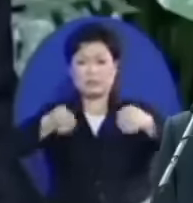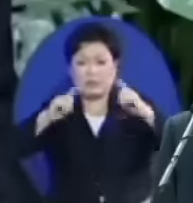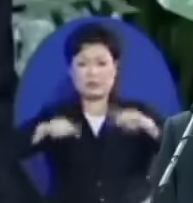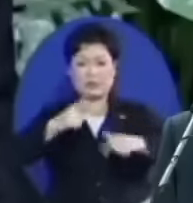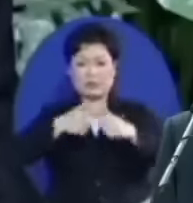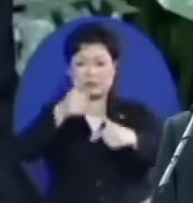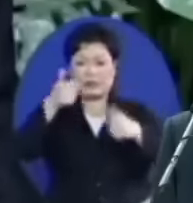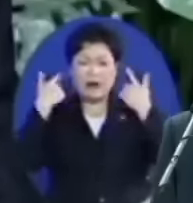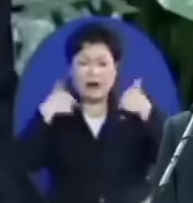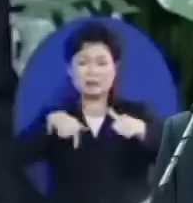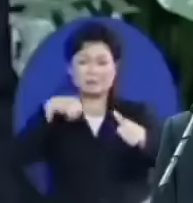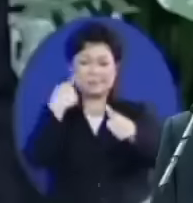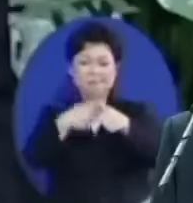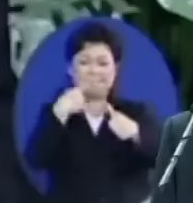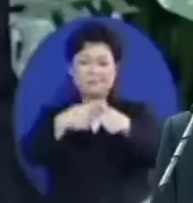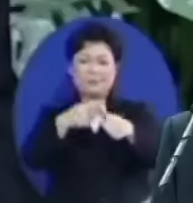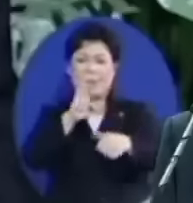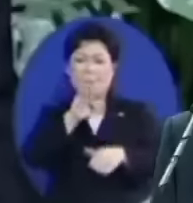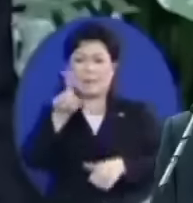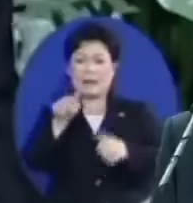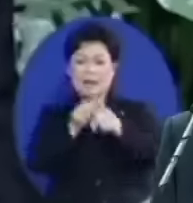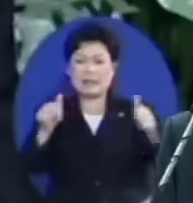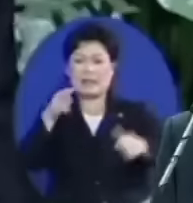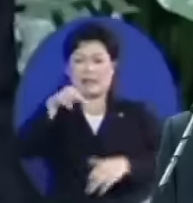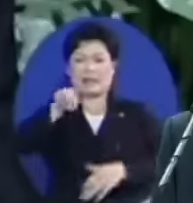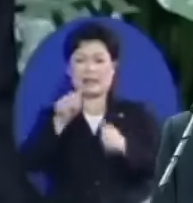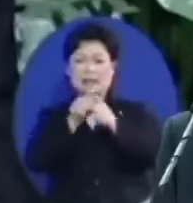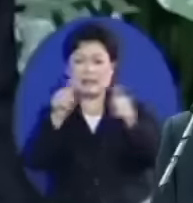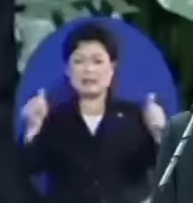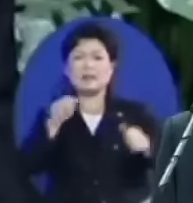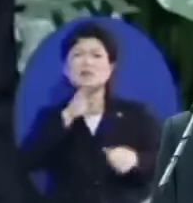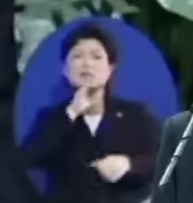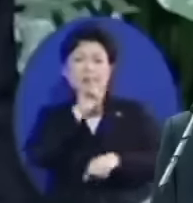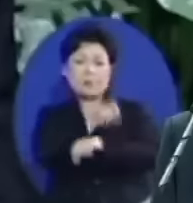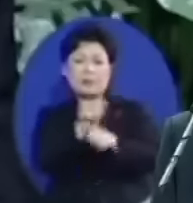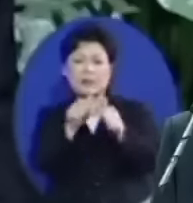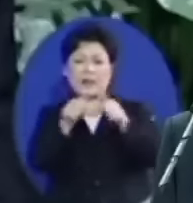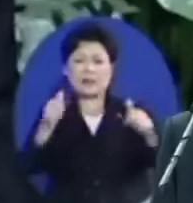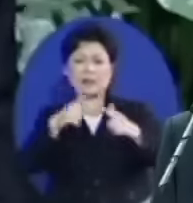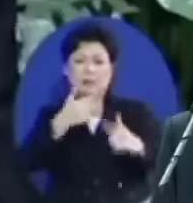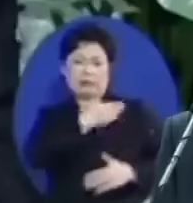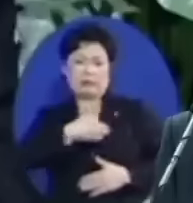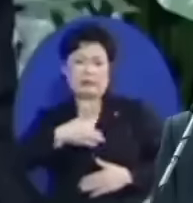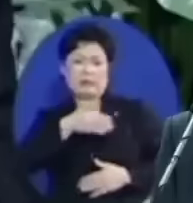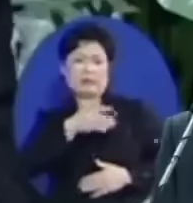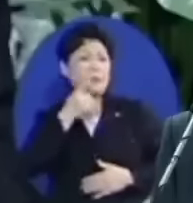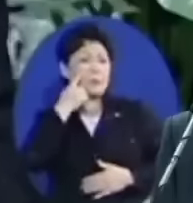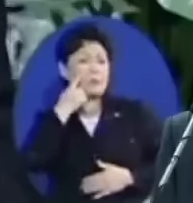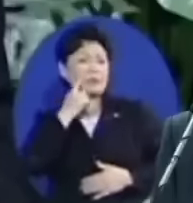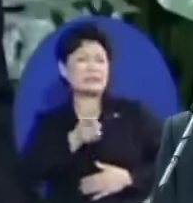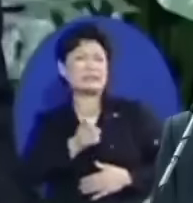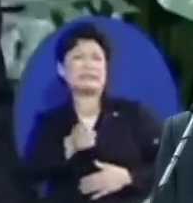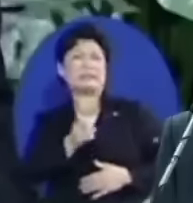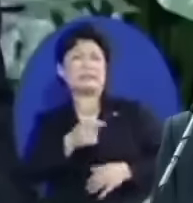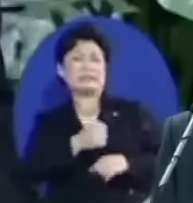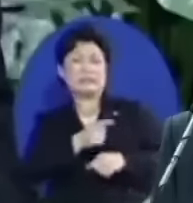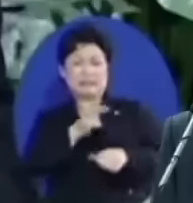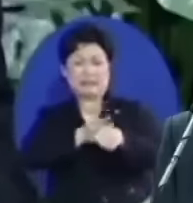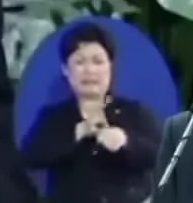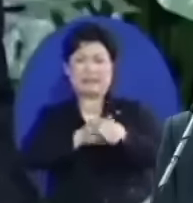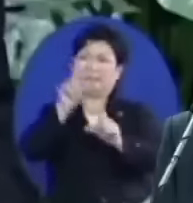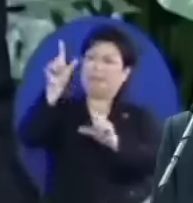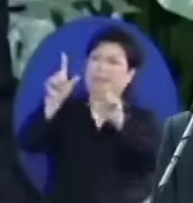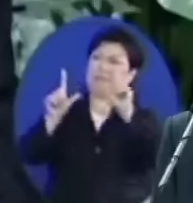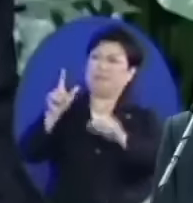항상 비난하고 공유하던 바리새 교인, 사도교 교인, 교법사들이 예수님 제 아들 보고 이 선생 꼬라지